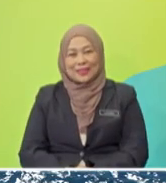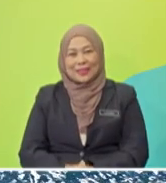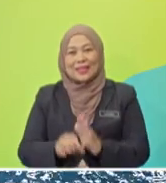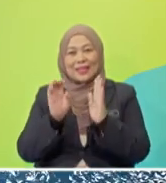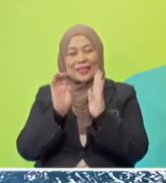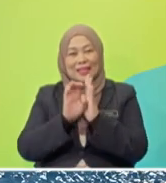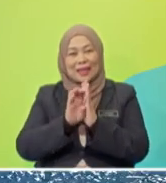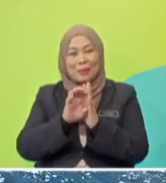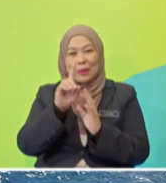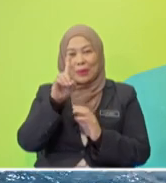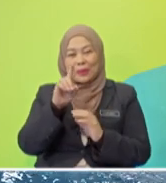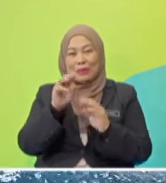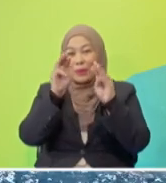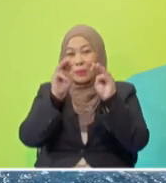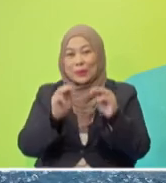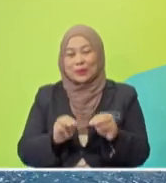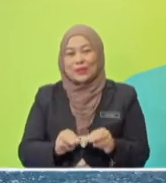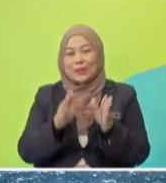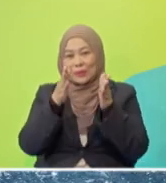ini manusia